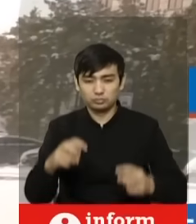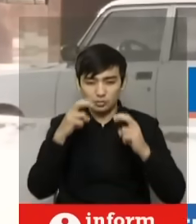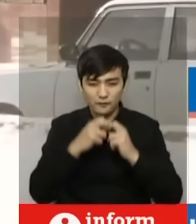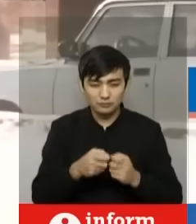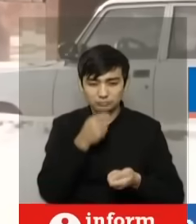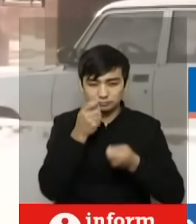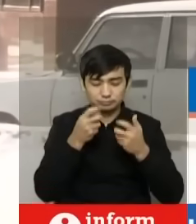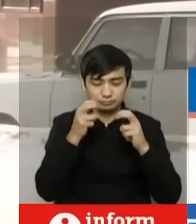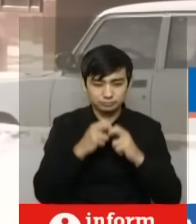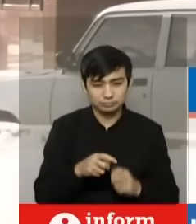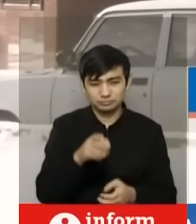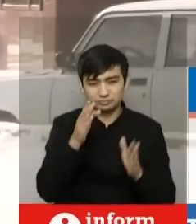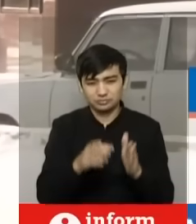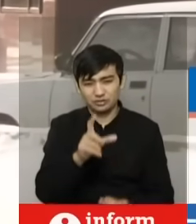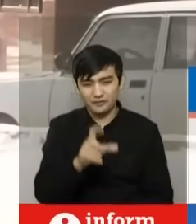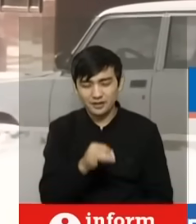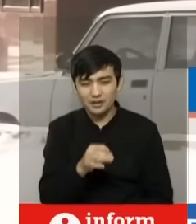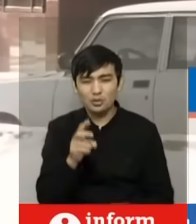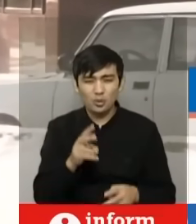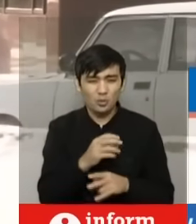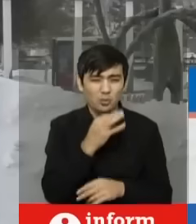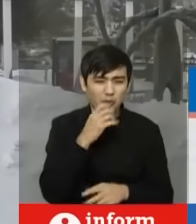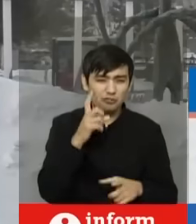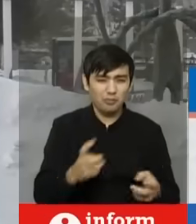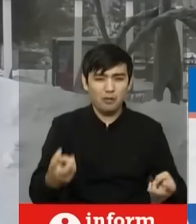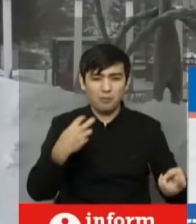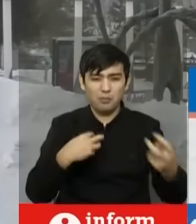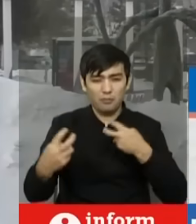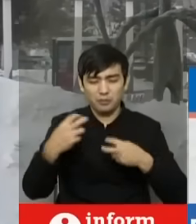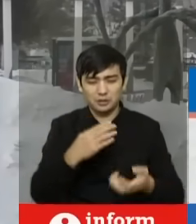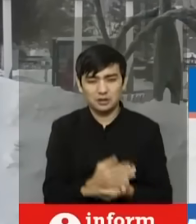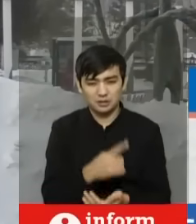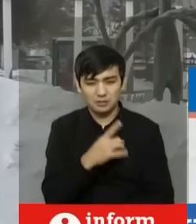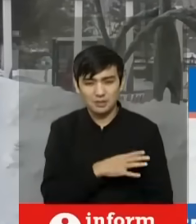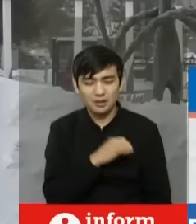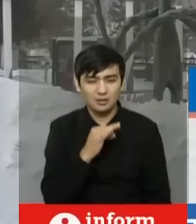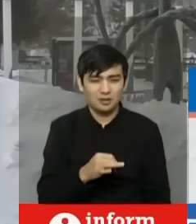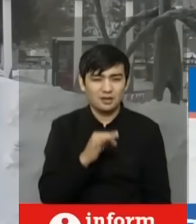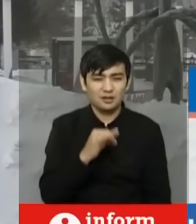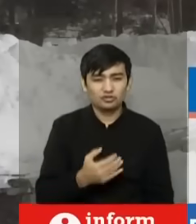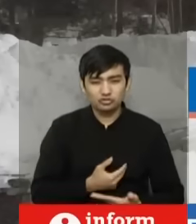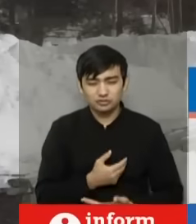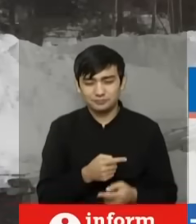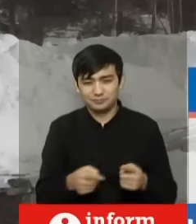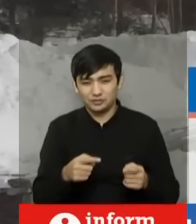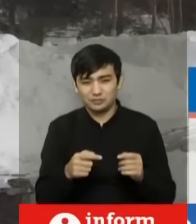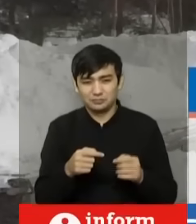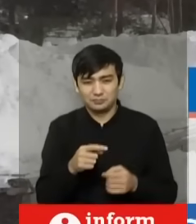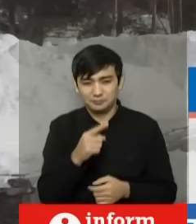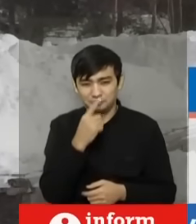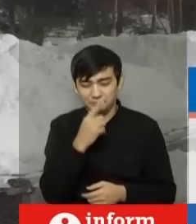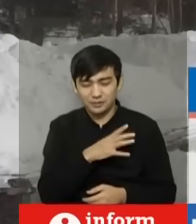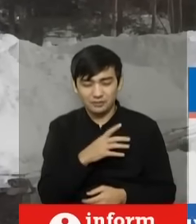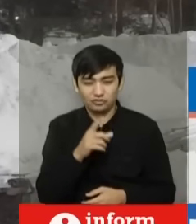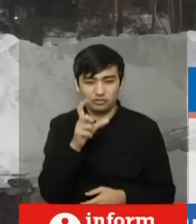қадағалауды ұсынды. Сондай-ақ елордаға кім көрінген қоныстанып жатыр дейді азамат Айтқожин. Тіпті тұрғанына жарты жыл болған